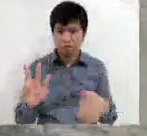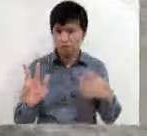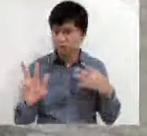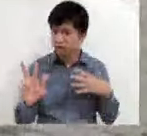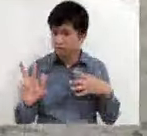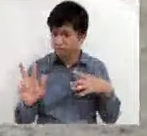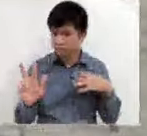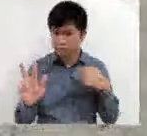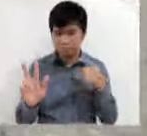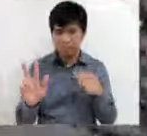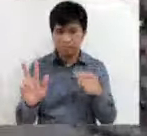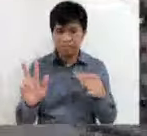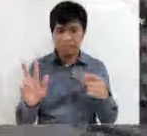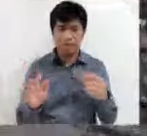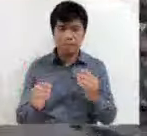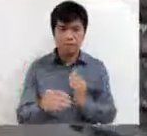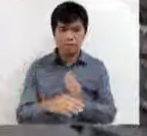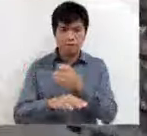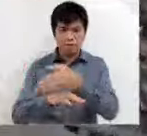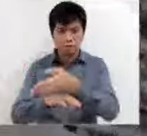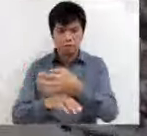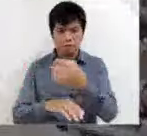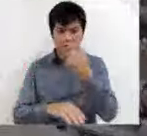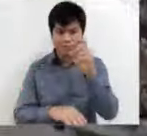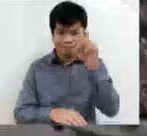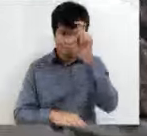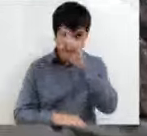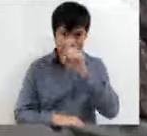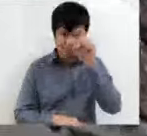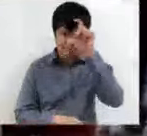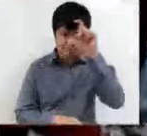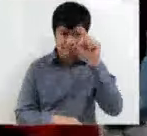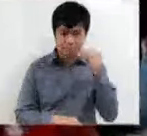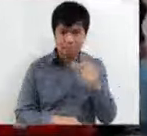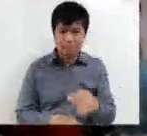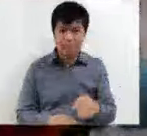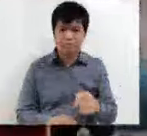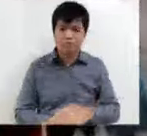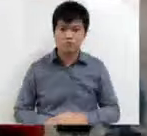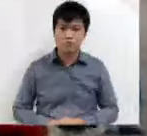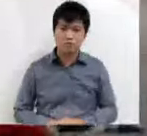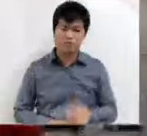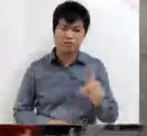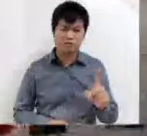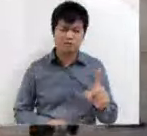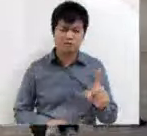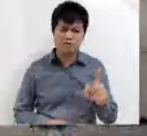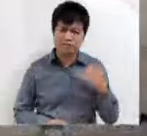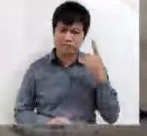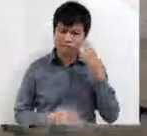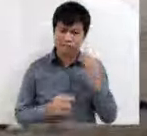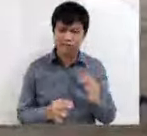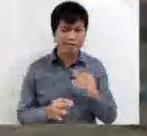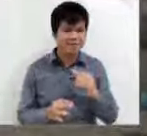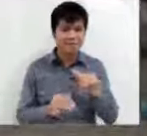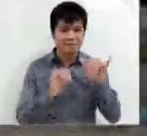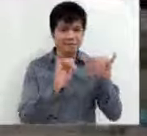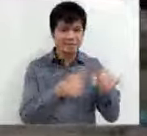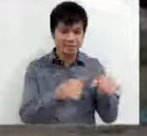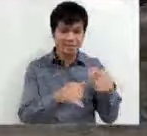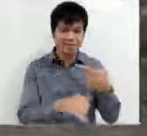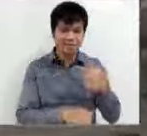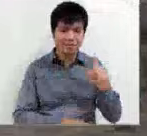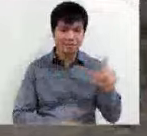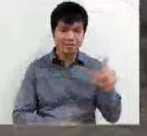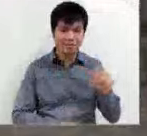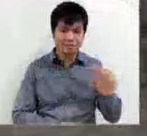upang makatawid sa Egypt. Isang Pilipinong madre naman ang nagdesisyon na hindi talaga lalabas ng Gaza dahil inaalagaan ang mga naulilang bata